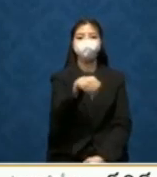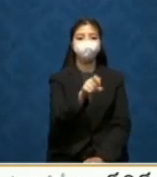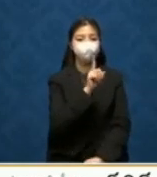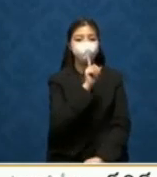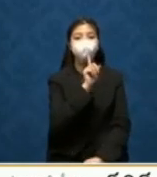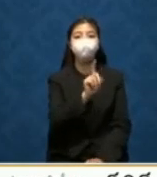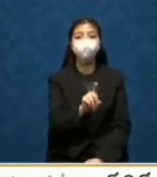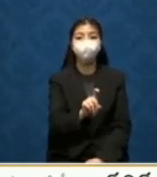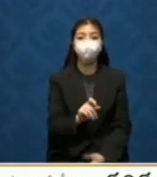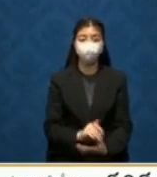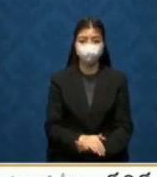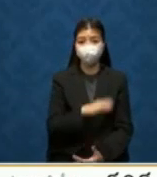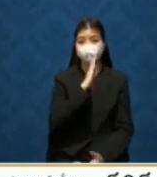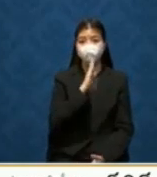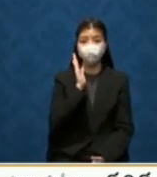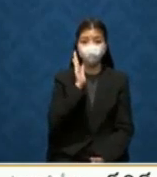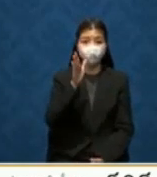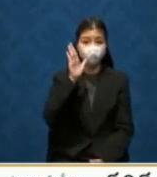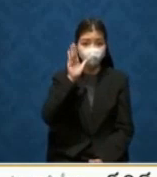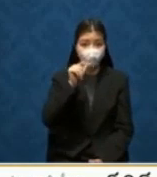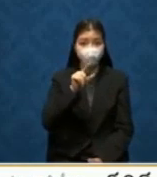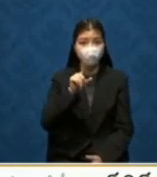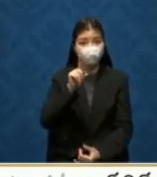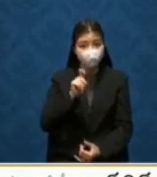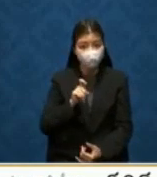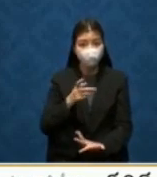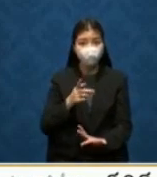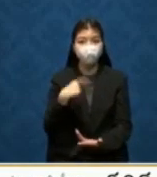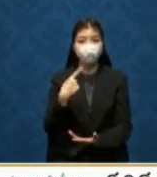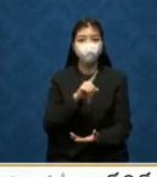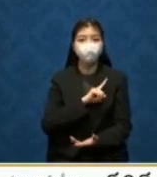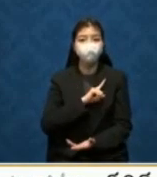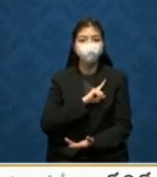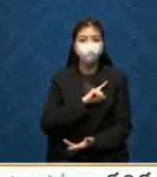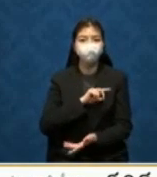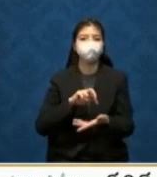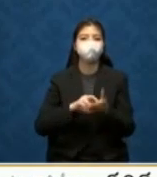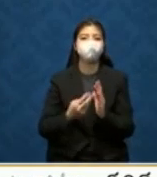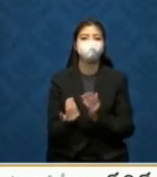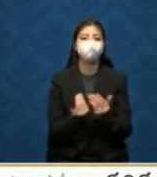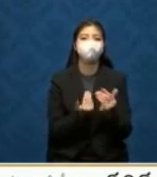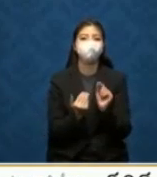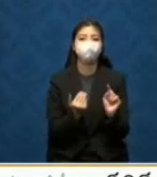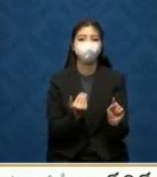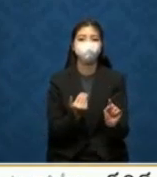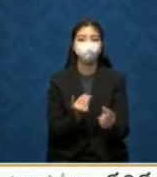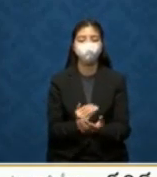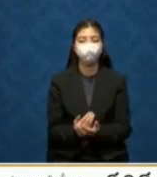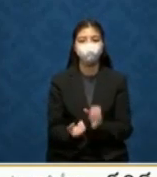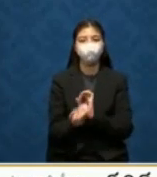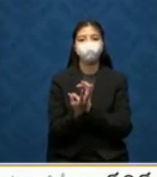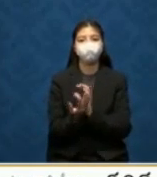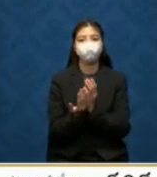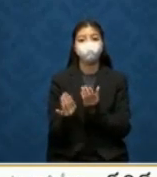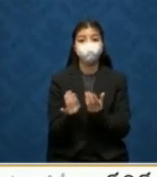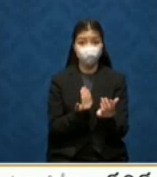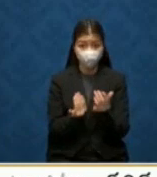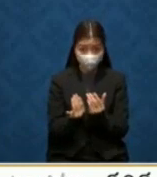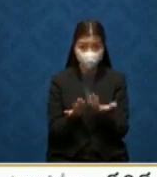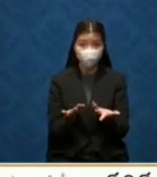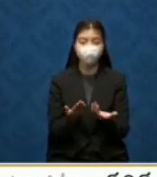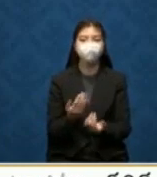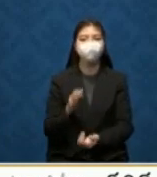ว่าถ้าพ่อตายไปแล้วหนี้นี้ใครรับภาระลูกครับท่านทำกับลูกกับท่านได้อย่างนี้เหรอแล้วท่าน